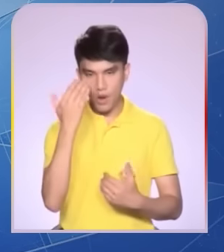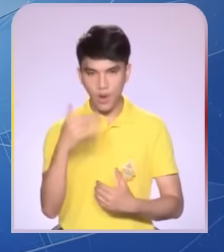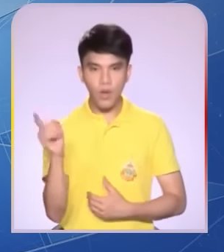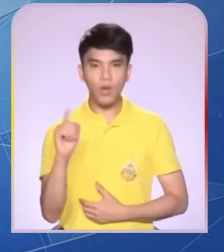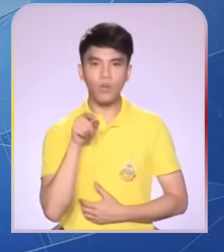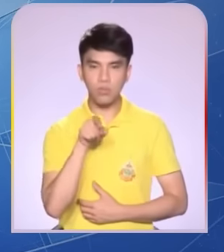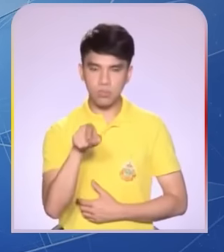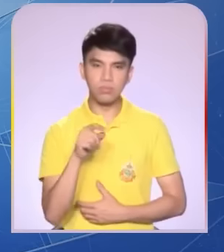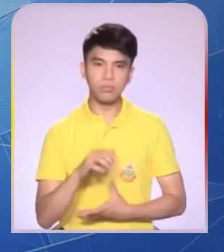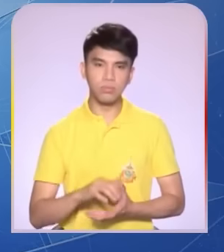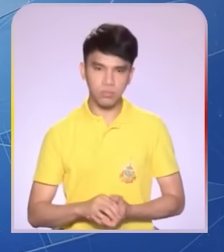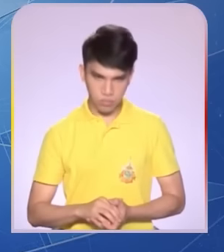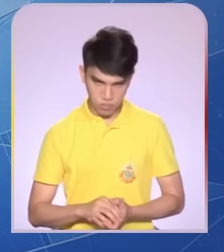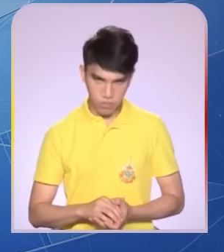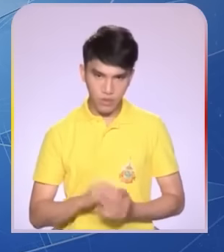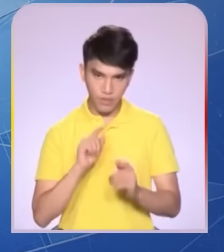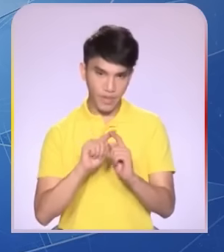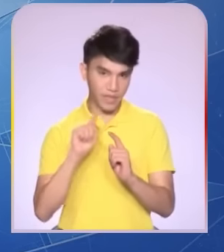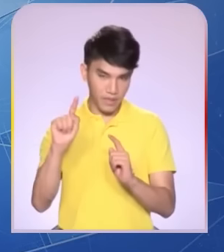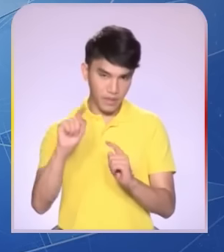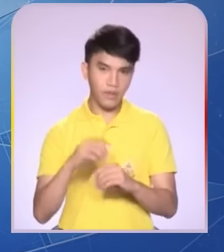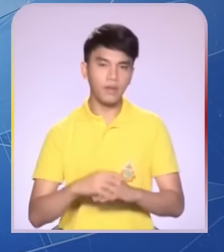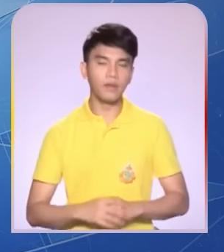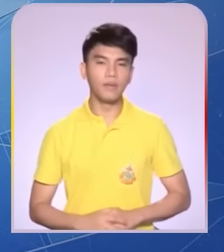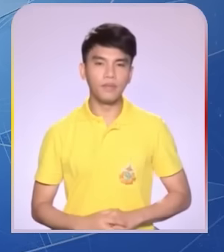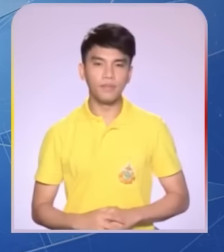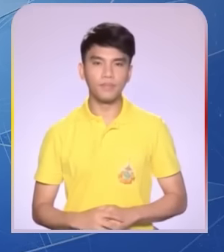ฮ้ยพอต้องเป็นเบอร์หนึ่ง ครับ